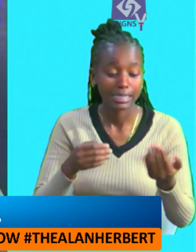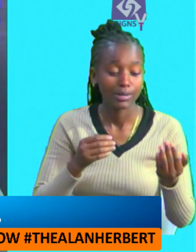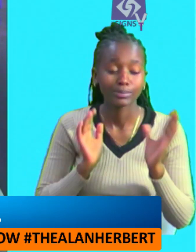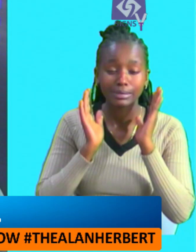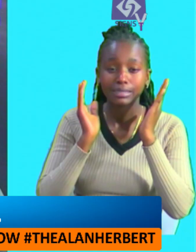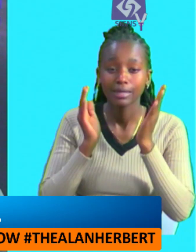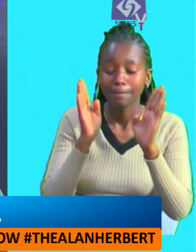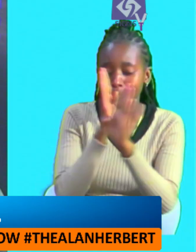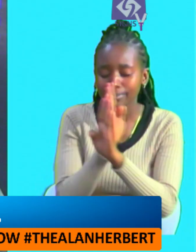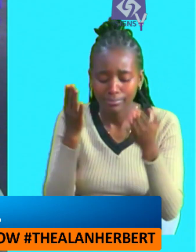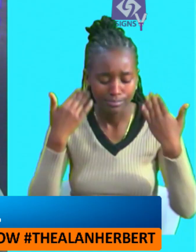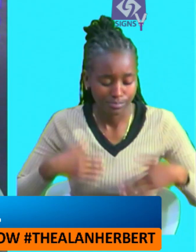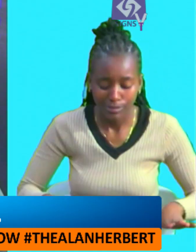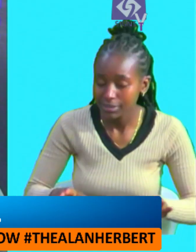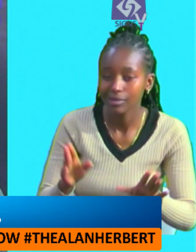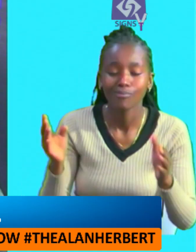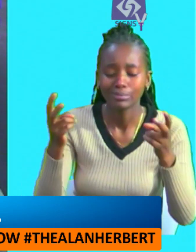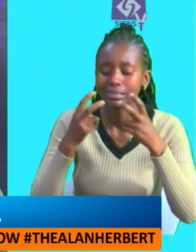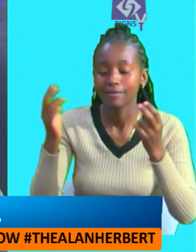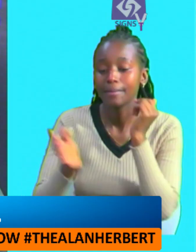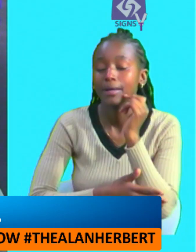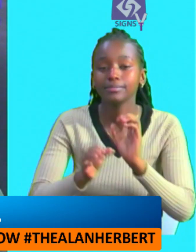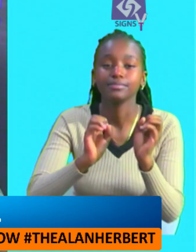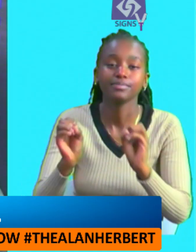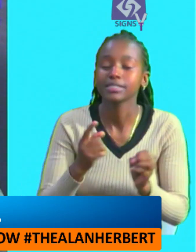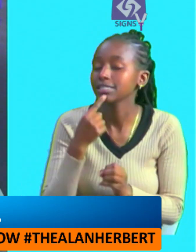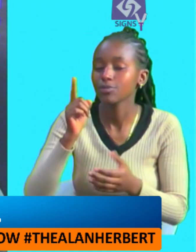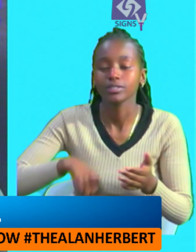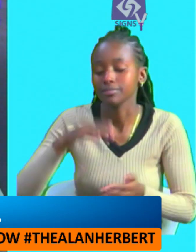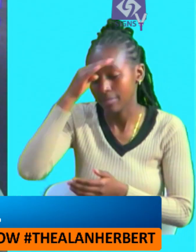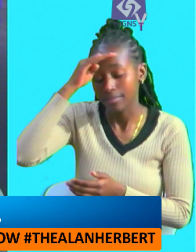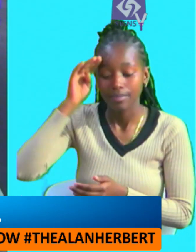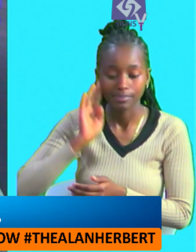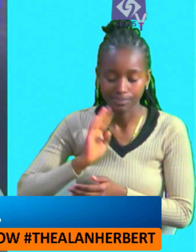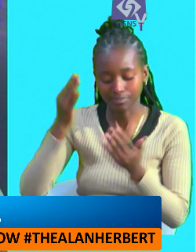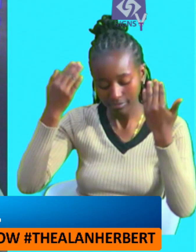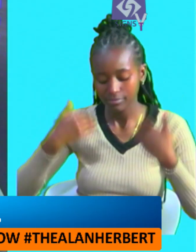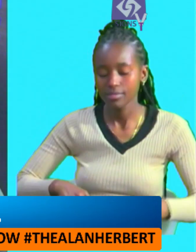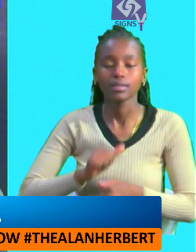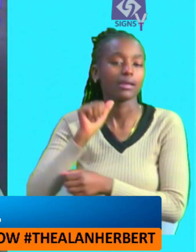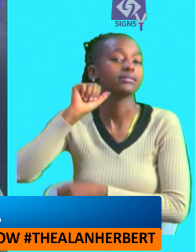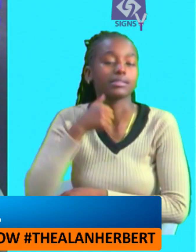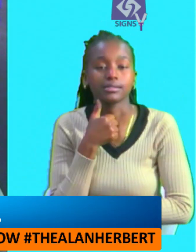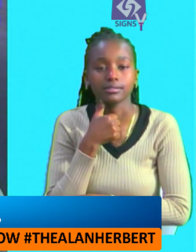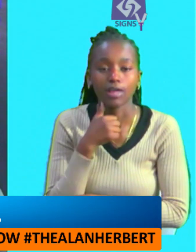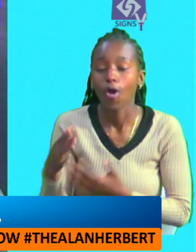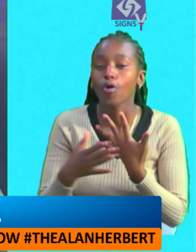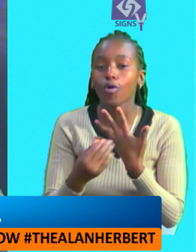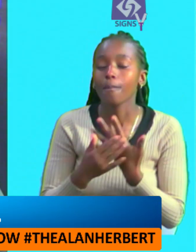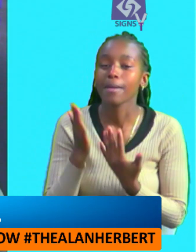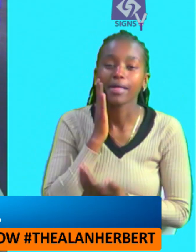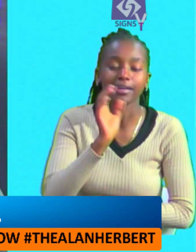vest ya sweater, alafu anavaa sweater, alafu sasa koti ya suti. Kuna kijana anavanga